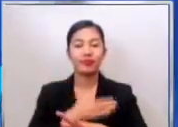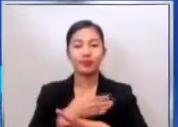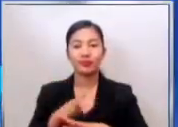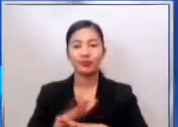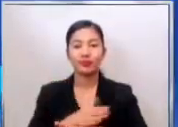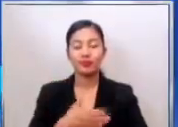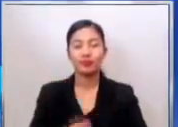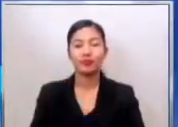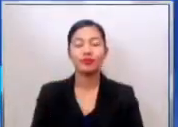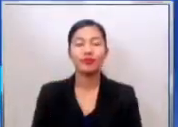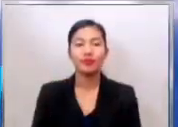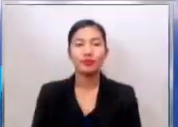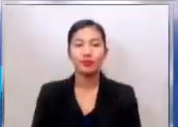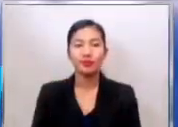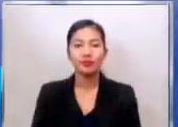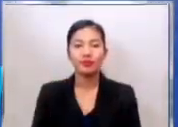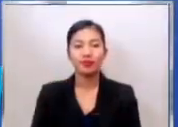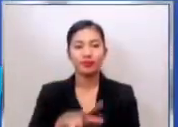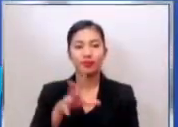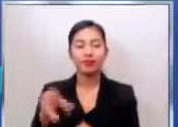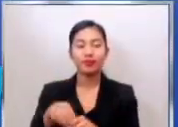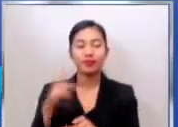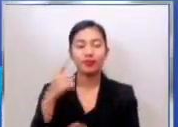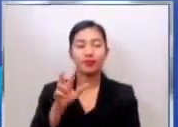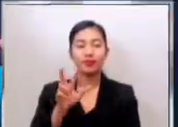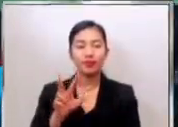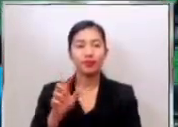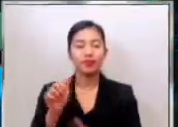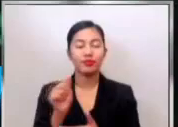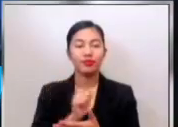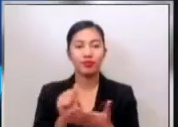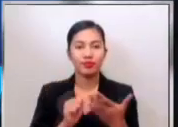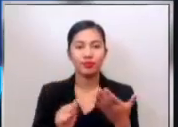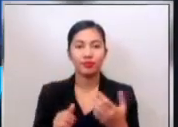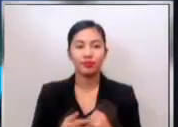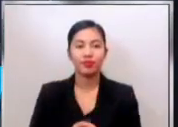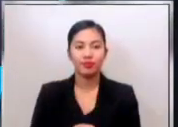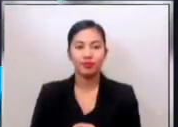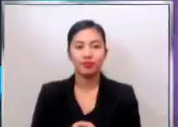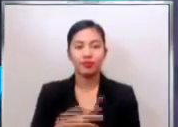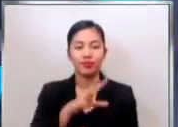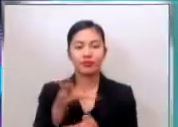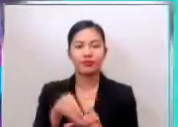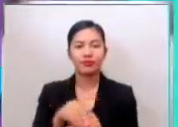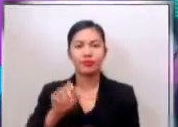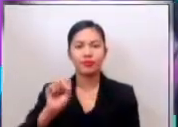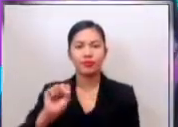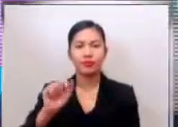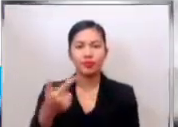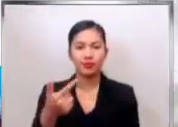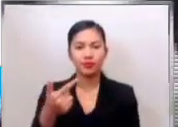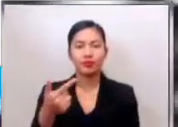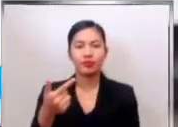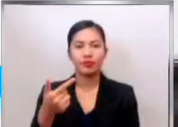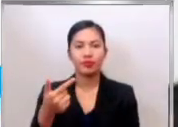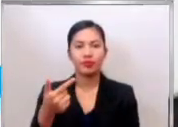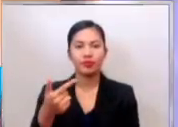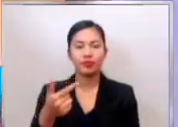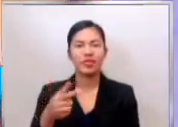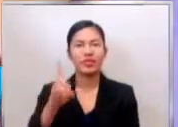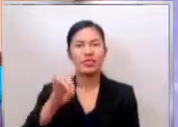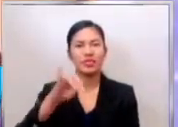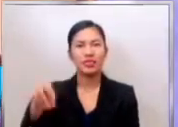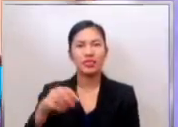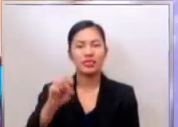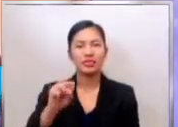Isa si Lisa sa tatlong artist na kakolab sa single na SG ni Algerian French producer DJ Snake. Kasama